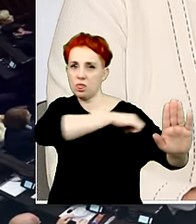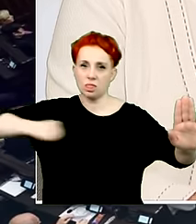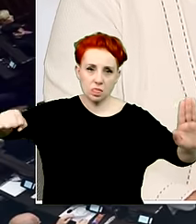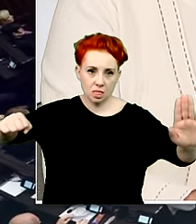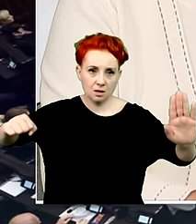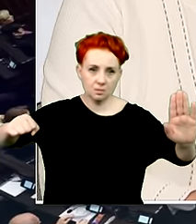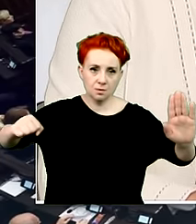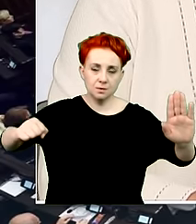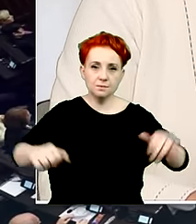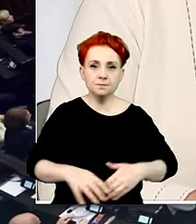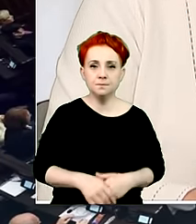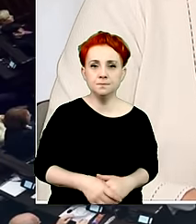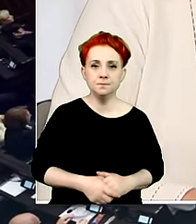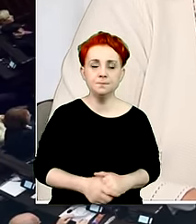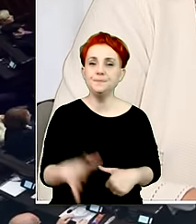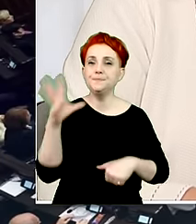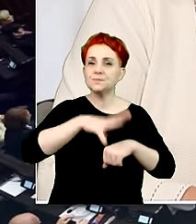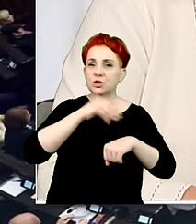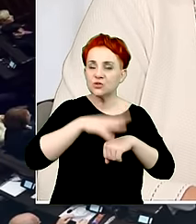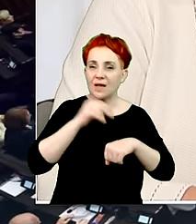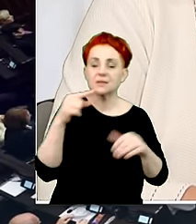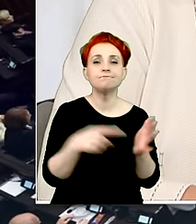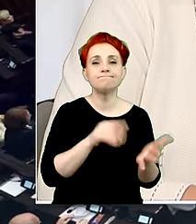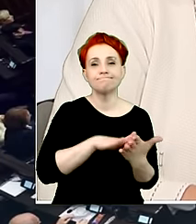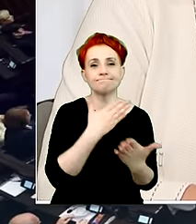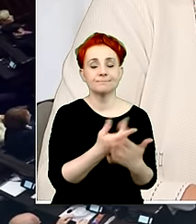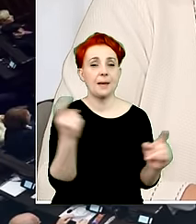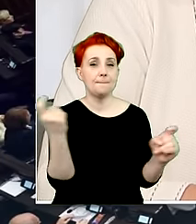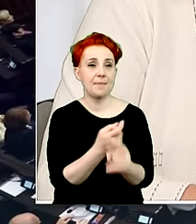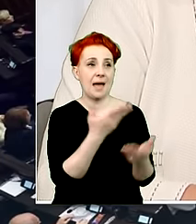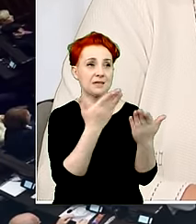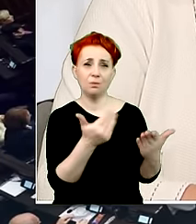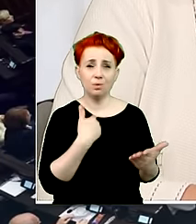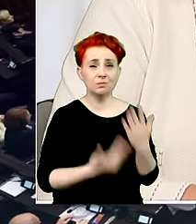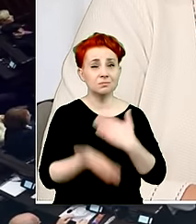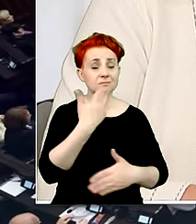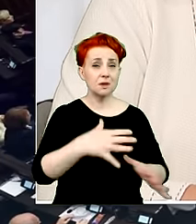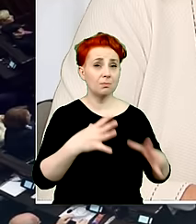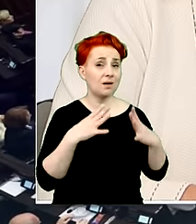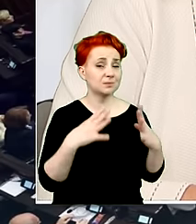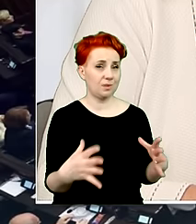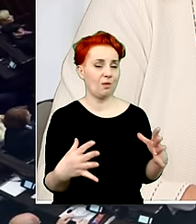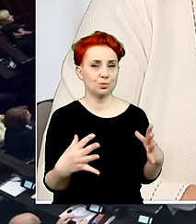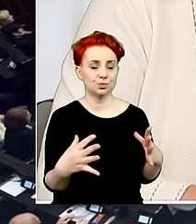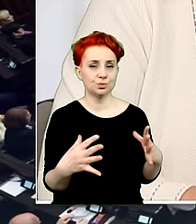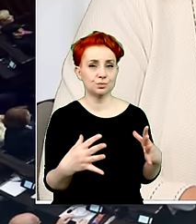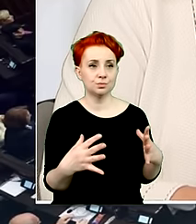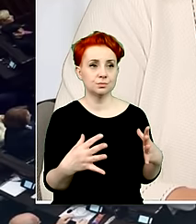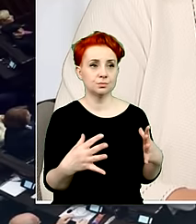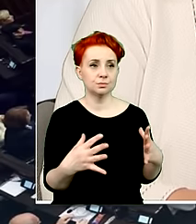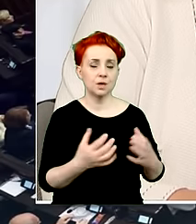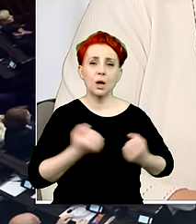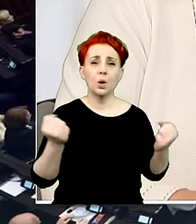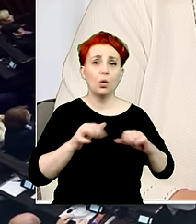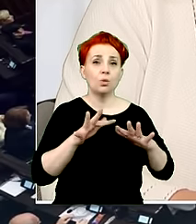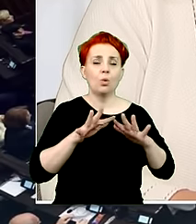młody, przestępczy świat. Szwecja to jest przykład takiego kraju, który był krajem bezpiecznym. Kraj, który w ogromnej liczbie ściągnął